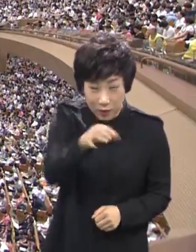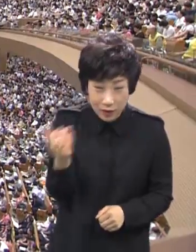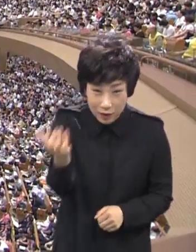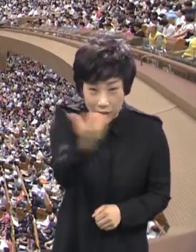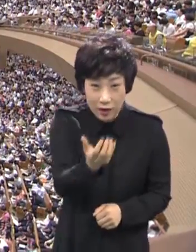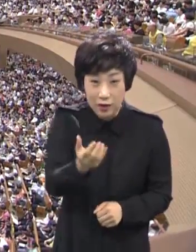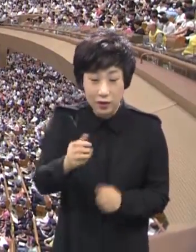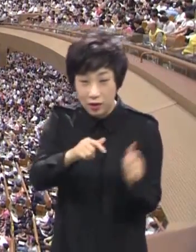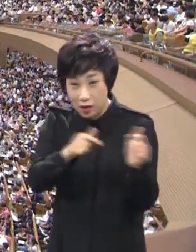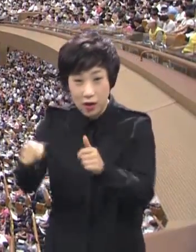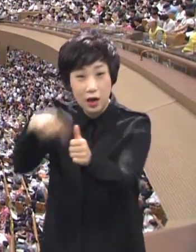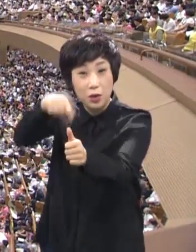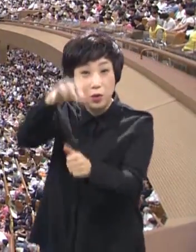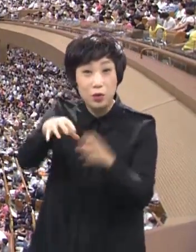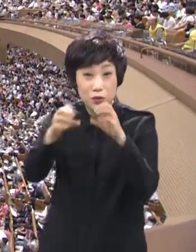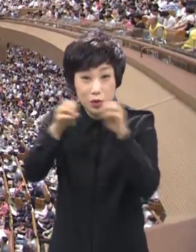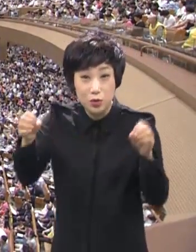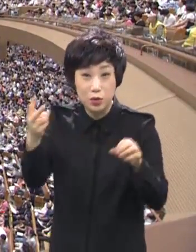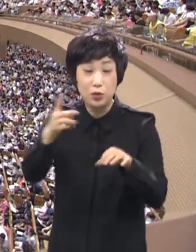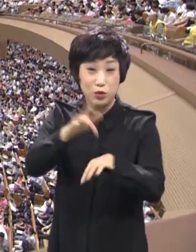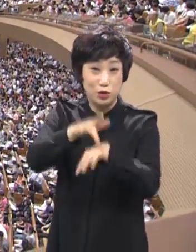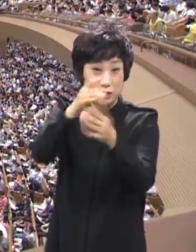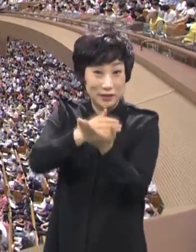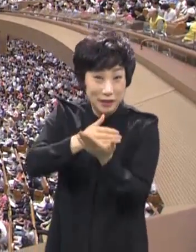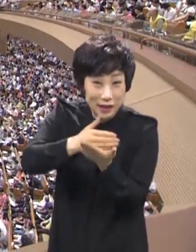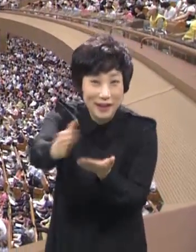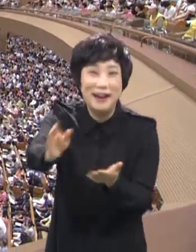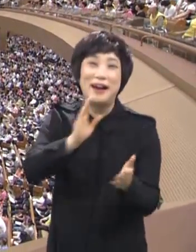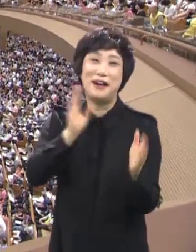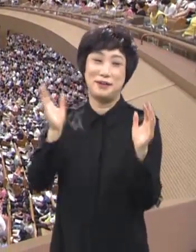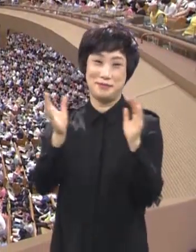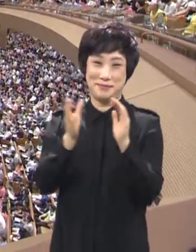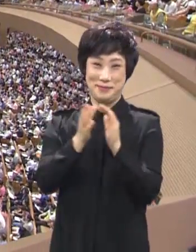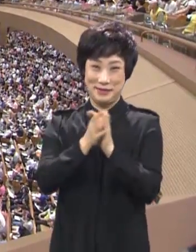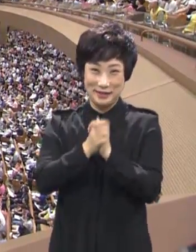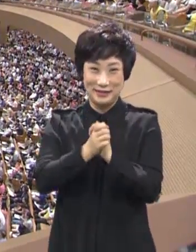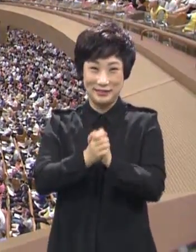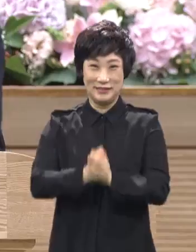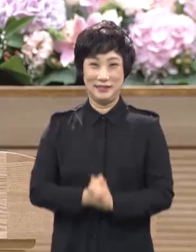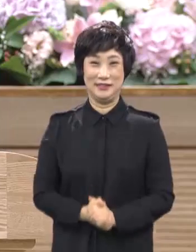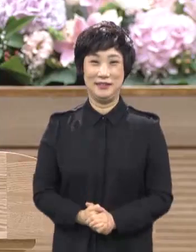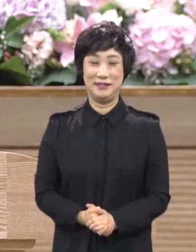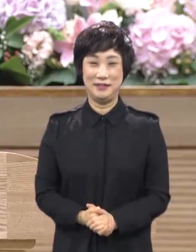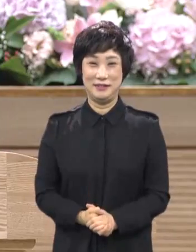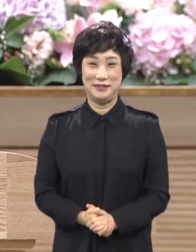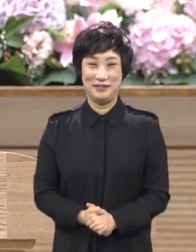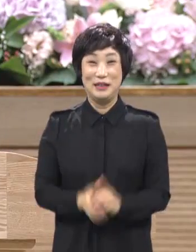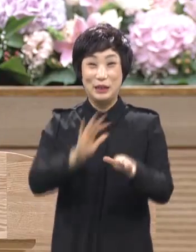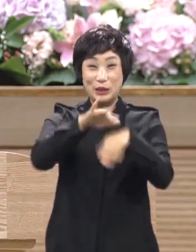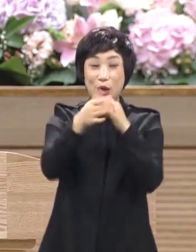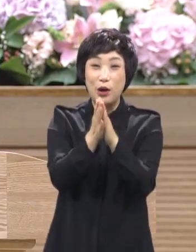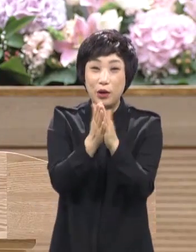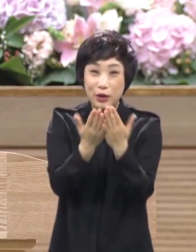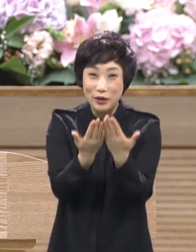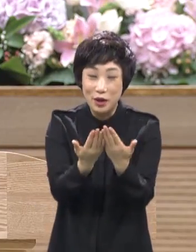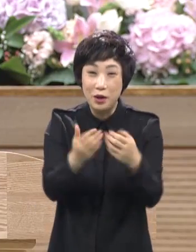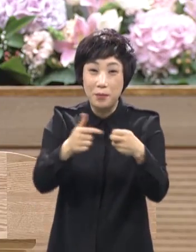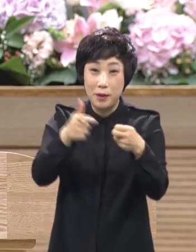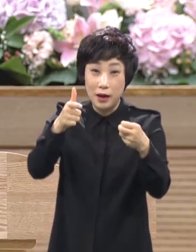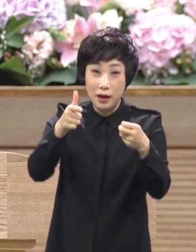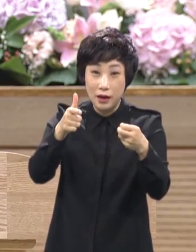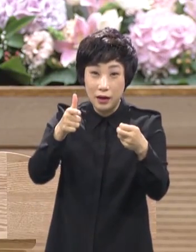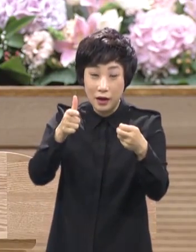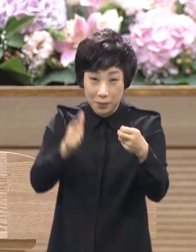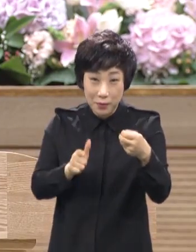전도하시고 또 귀신들을 내어 쫓으시더라. 아멘. 아멘. 마가복음